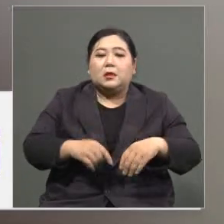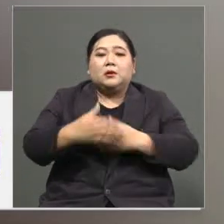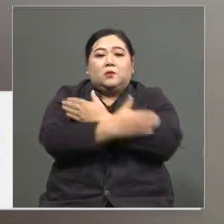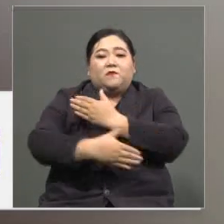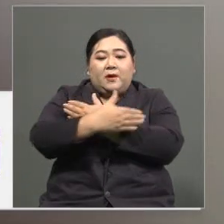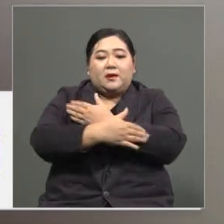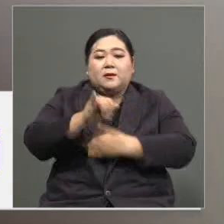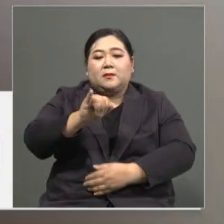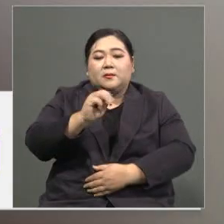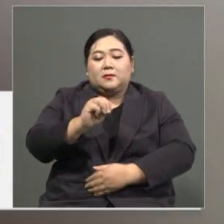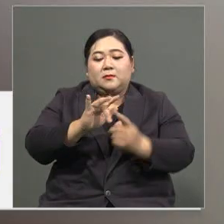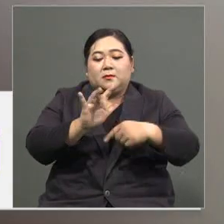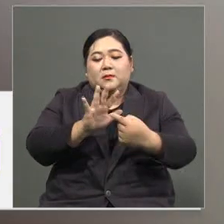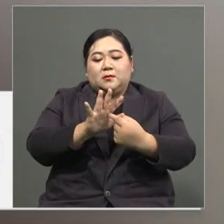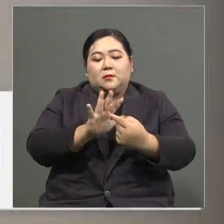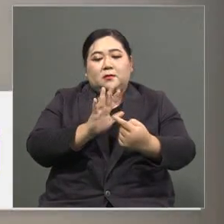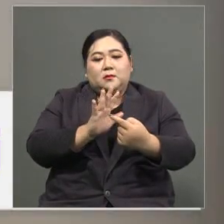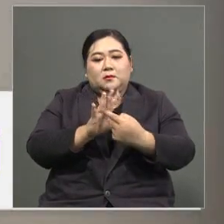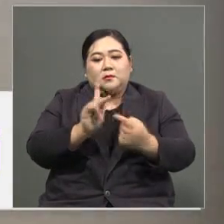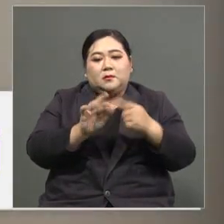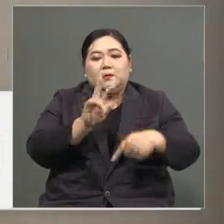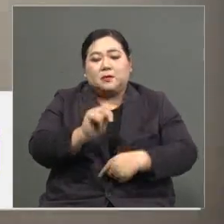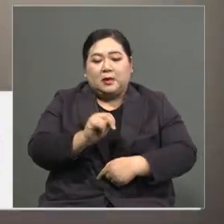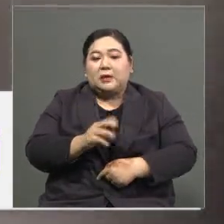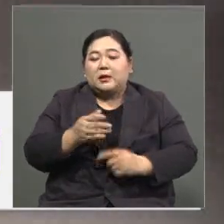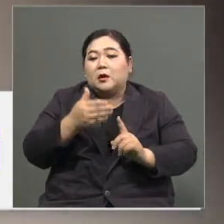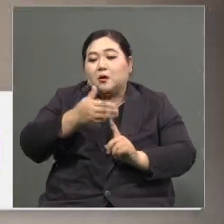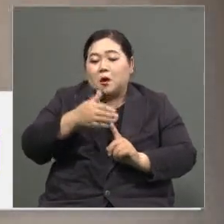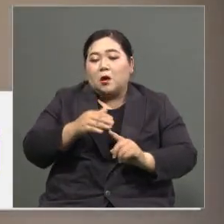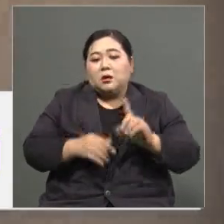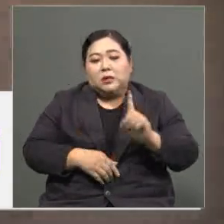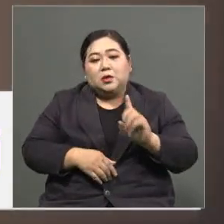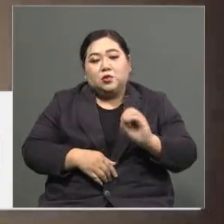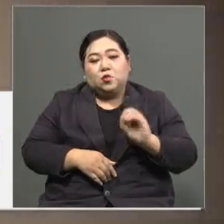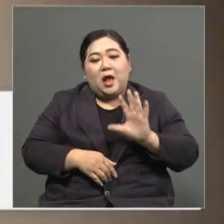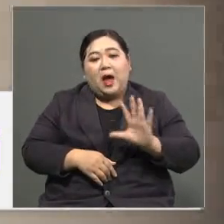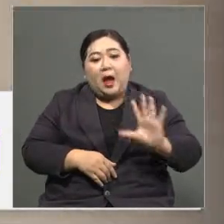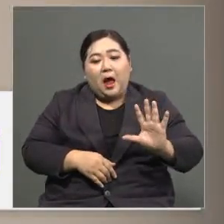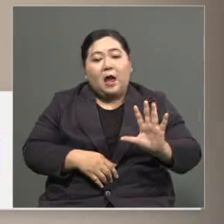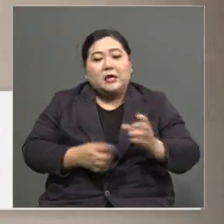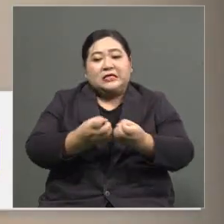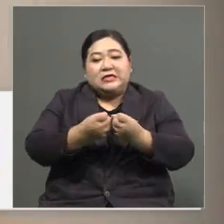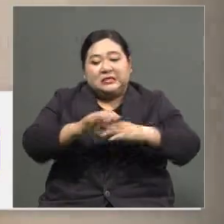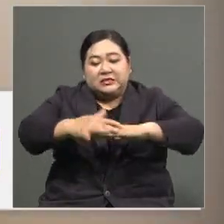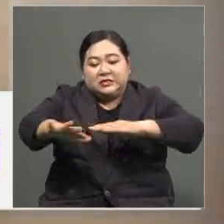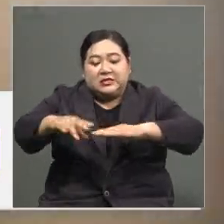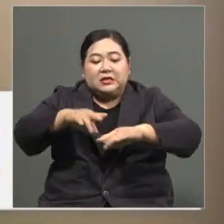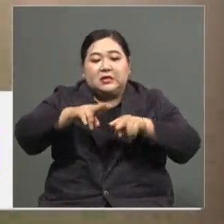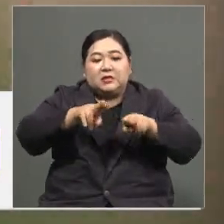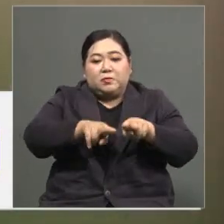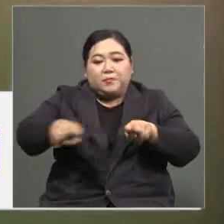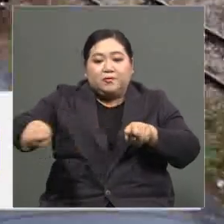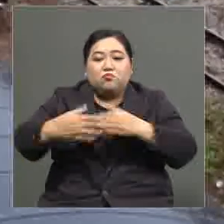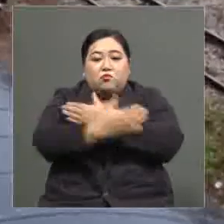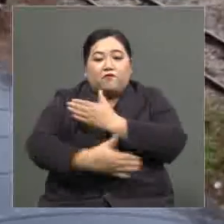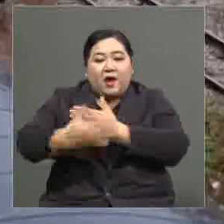บริเวณหลักกิโลเมตที่105/8ข9นะครับตรวจพบน้ำเซาะใต้ท้องหมอนไม่ปลอดภัย